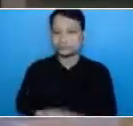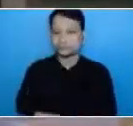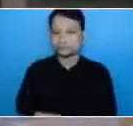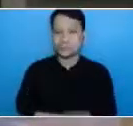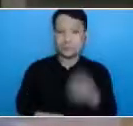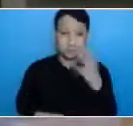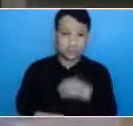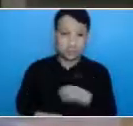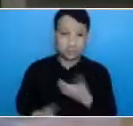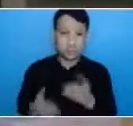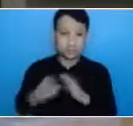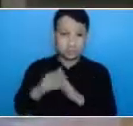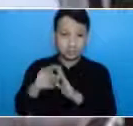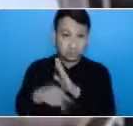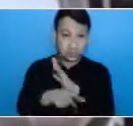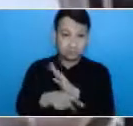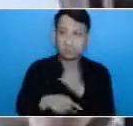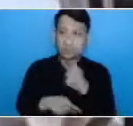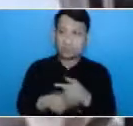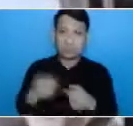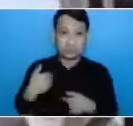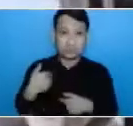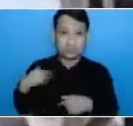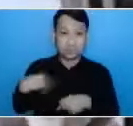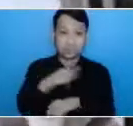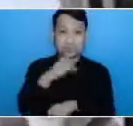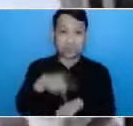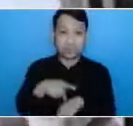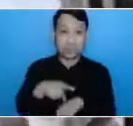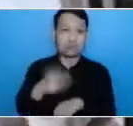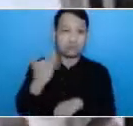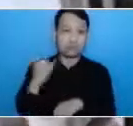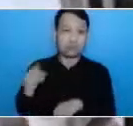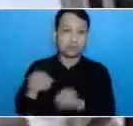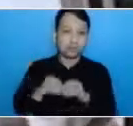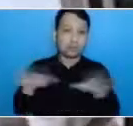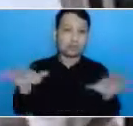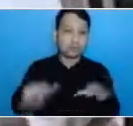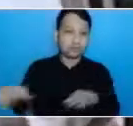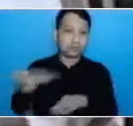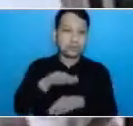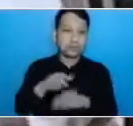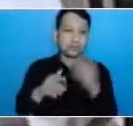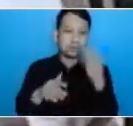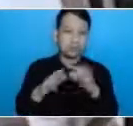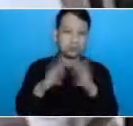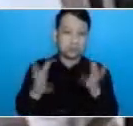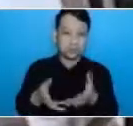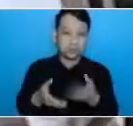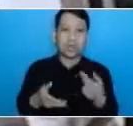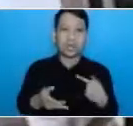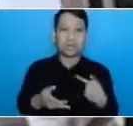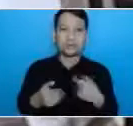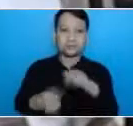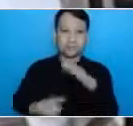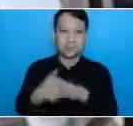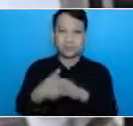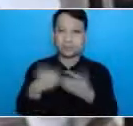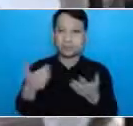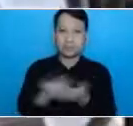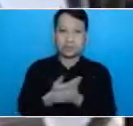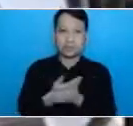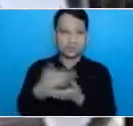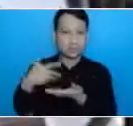COVID-19 vaccines. Sinabi ito ni Senador Panfilo Lacson makaraang ihayag ni Budget Secretary